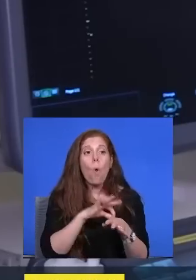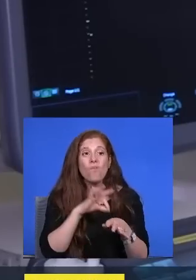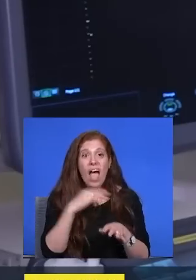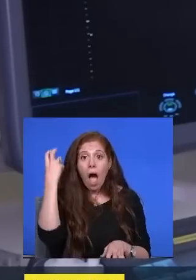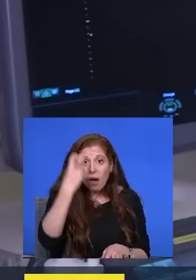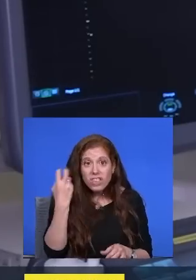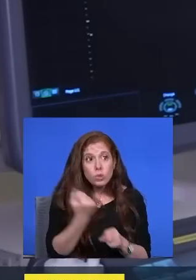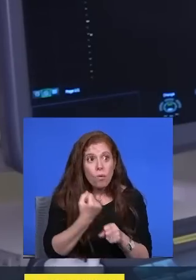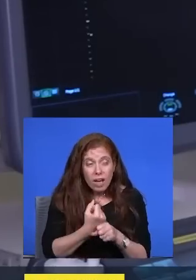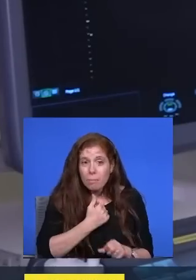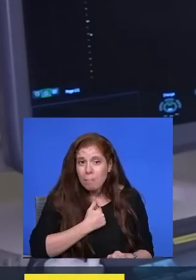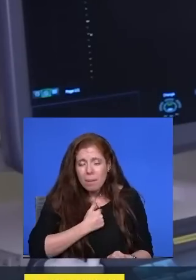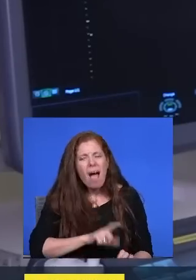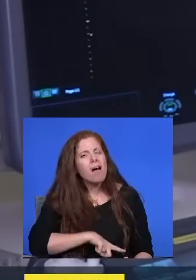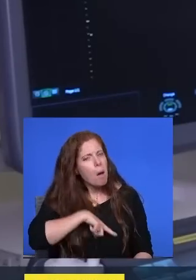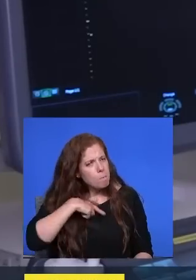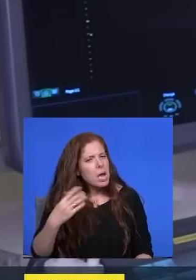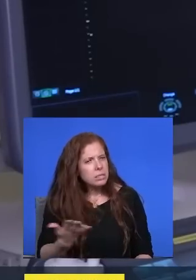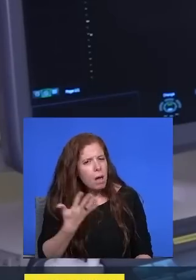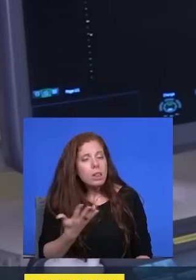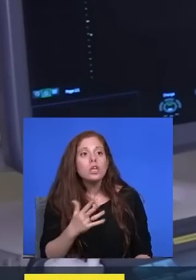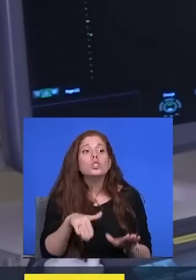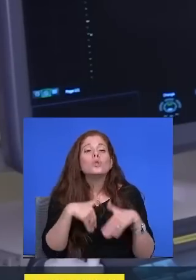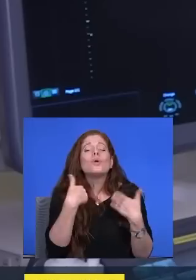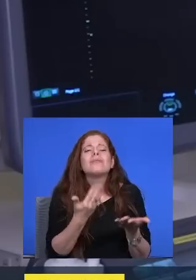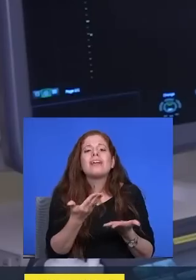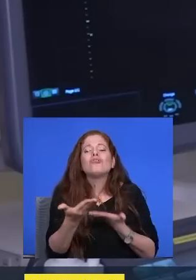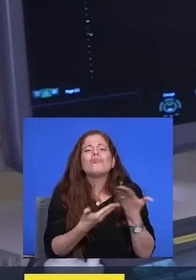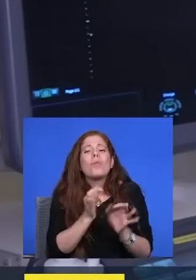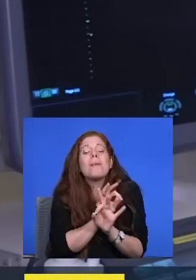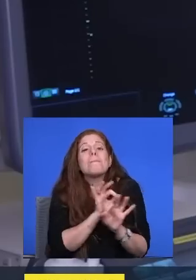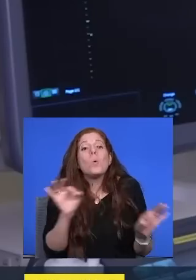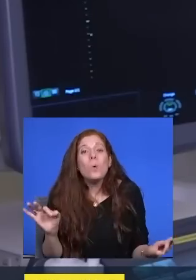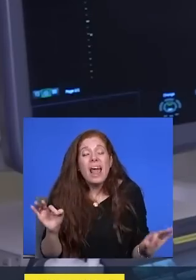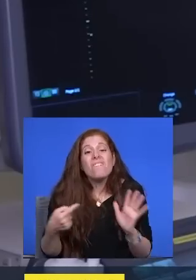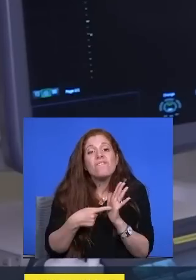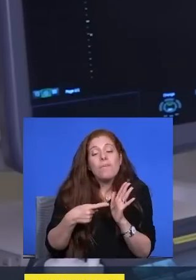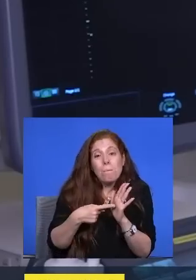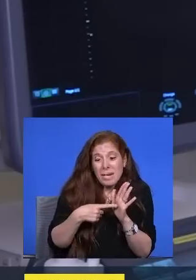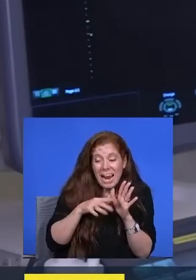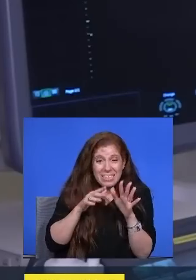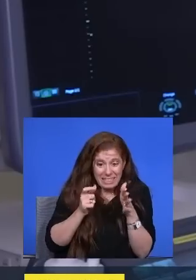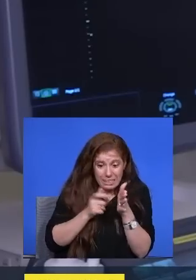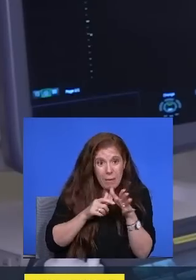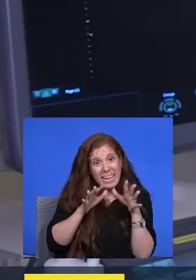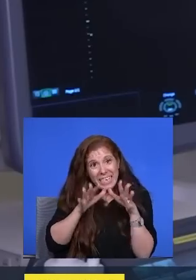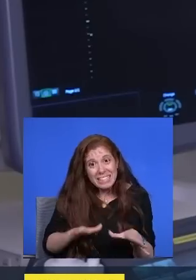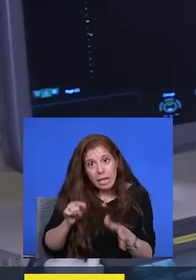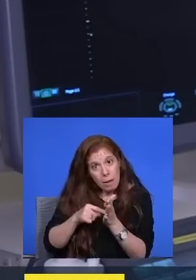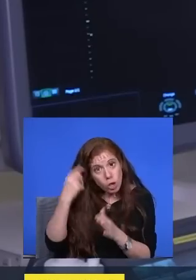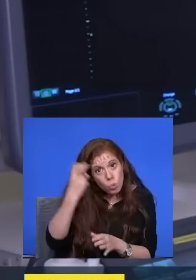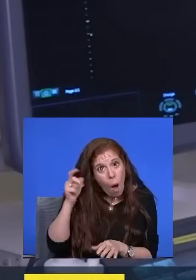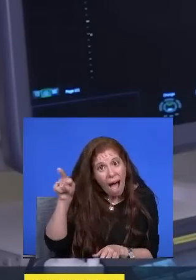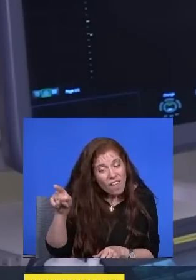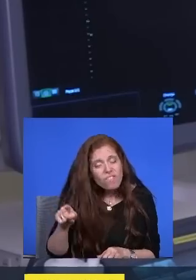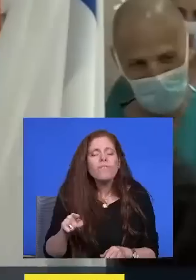שעובד בבני ברק הרבה זמן, שנותן שירות מעולה, ועל רקע גזעני תקפו את הרופא הזה, ואנחנו מגנים את